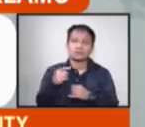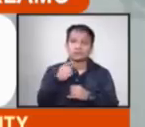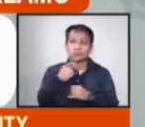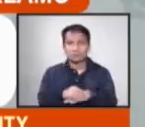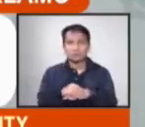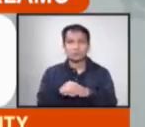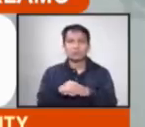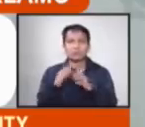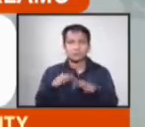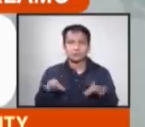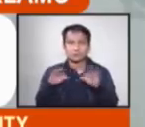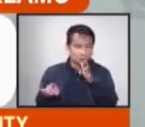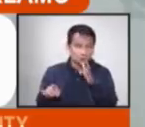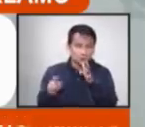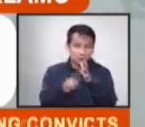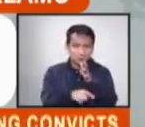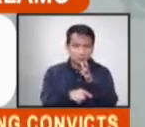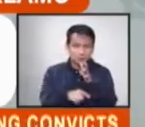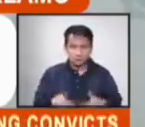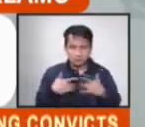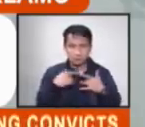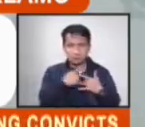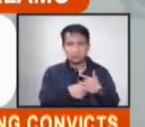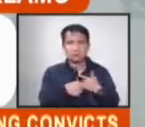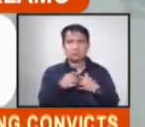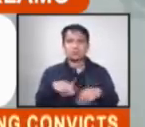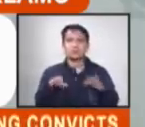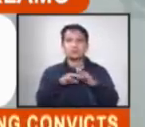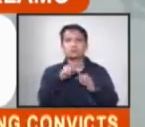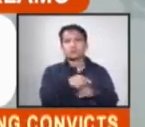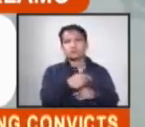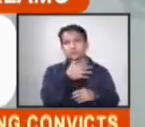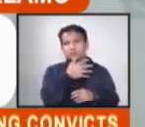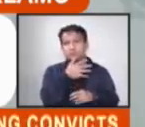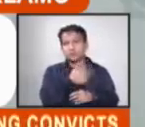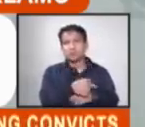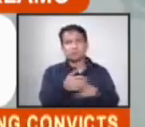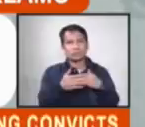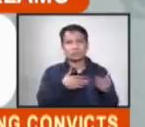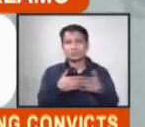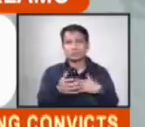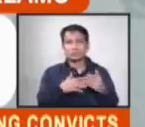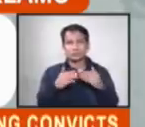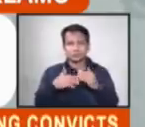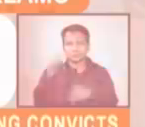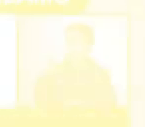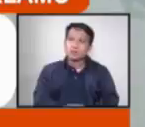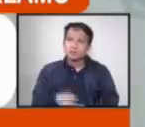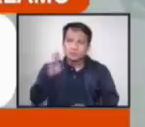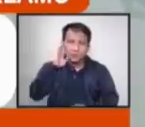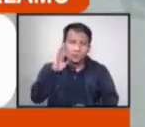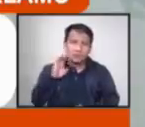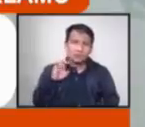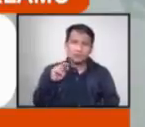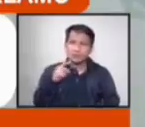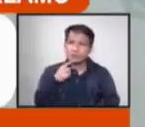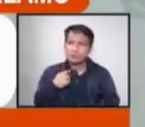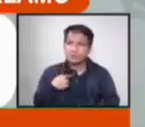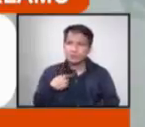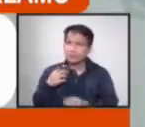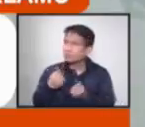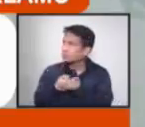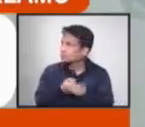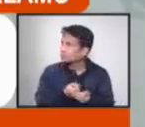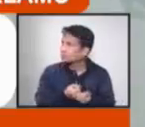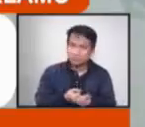hindi kasal. And then the mother is still alive, eh dapat talaga sa nanay kahit na yan po ilampas na 7 years old. Baka naman pwedeng